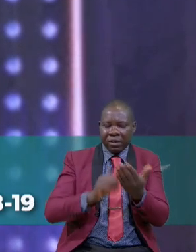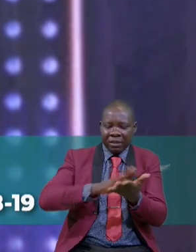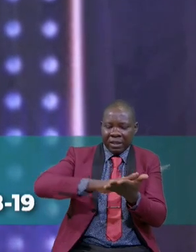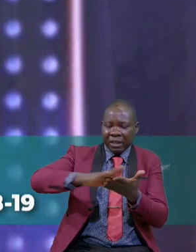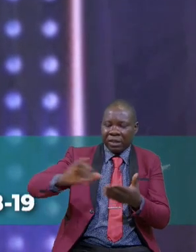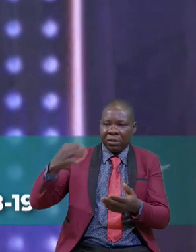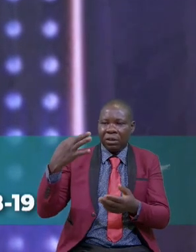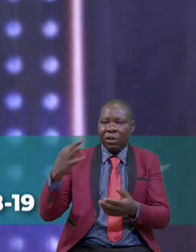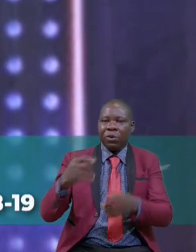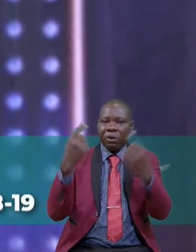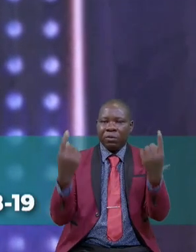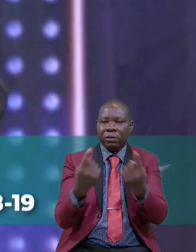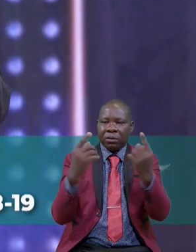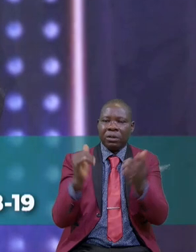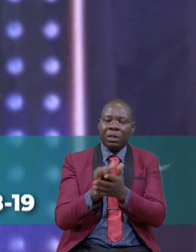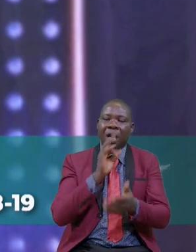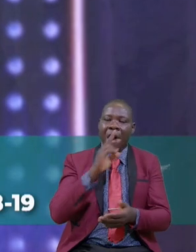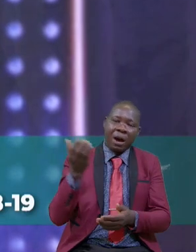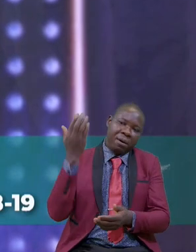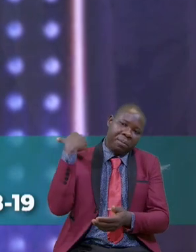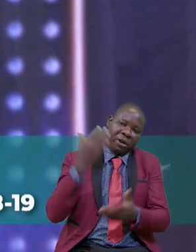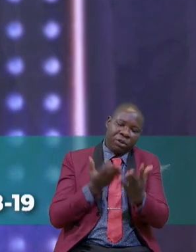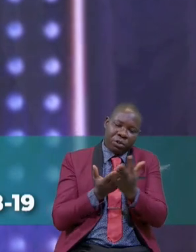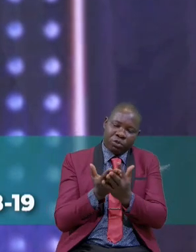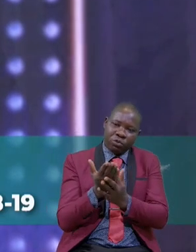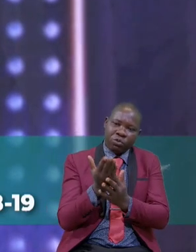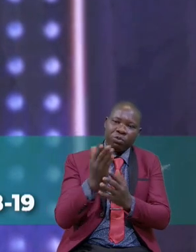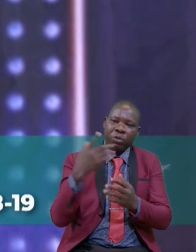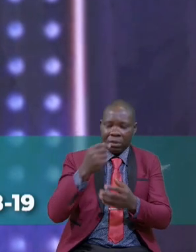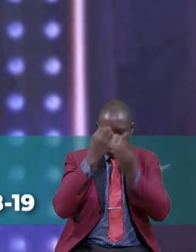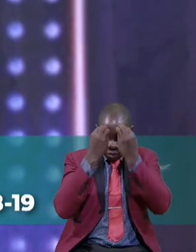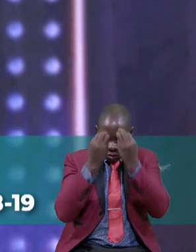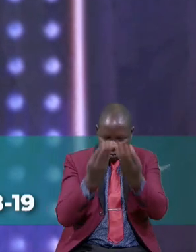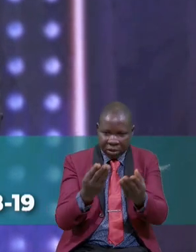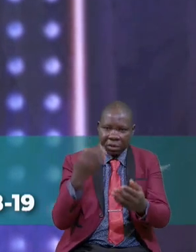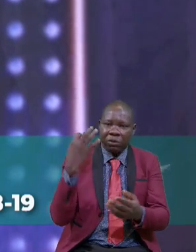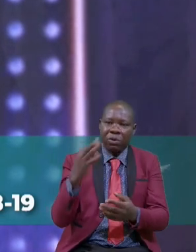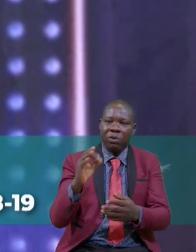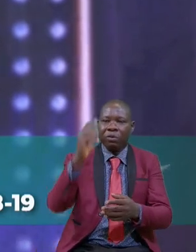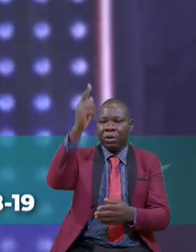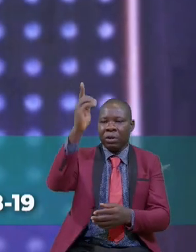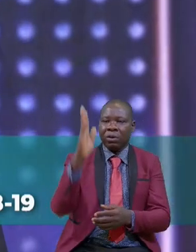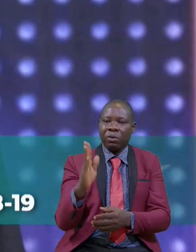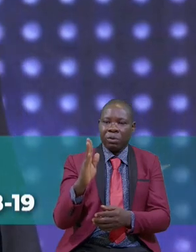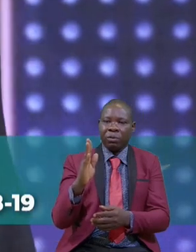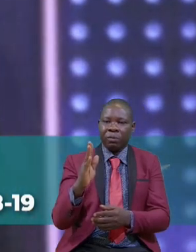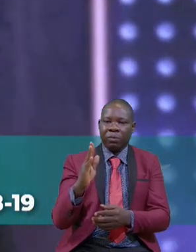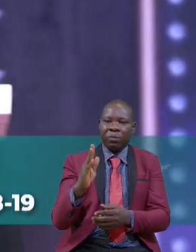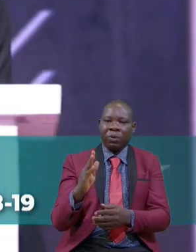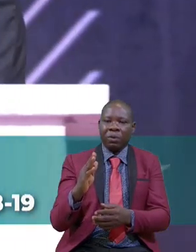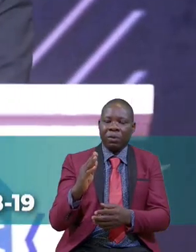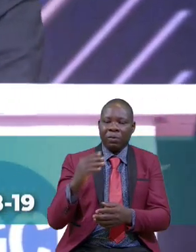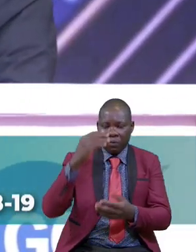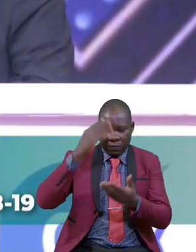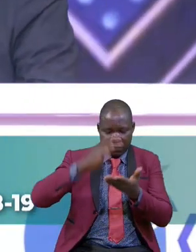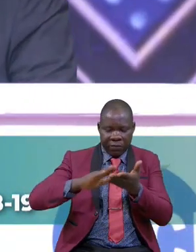that afin que through the obedience of God, forbearance of God. We're looking